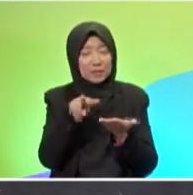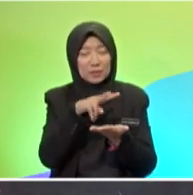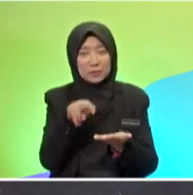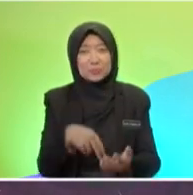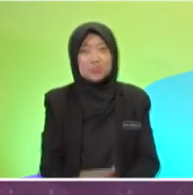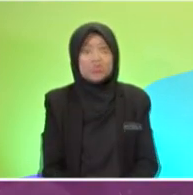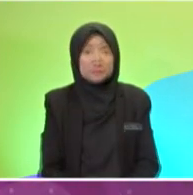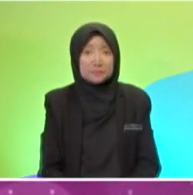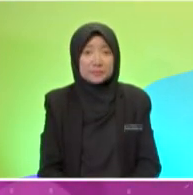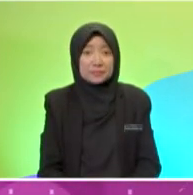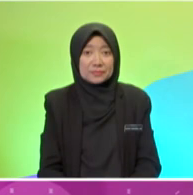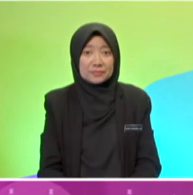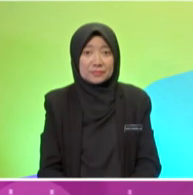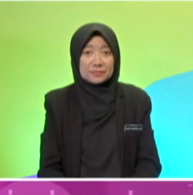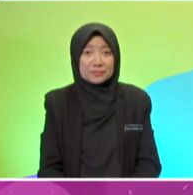tersebut.